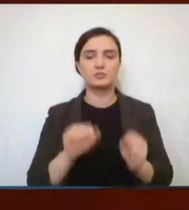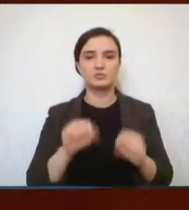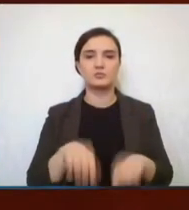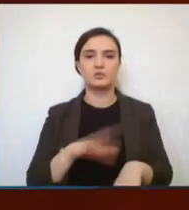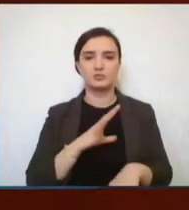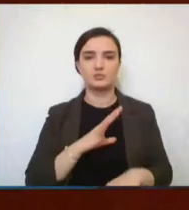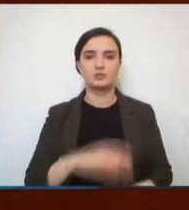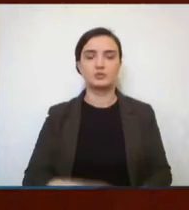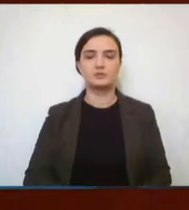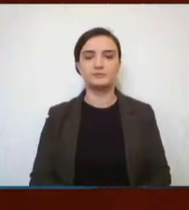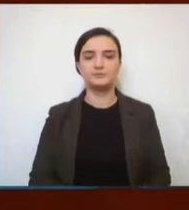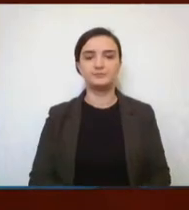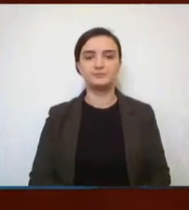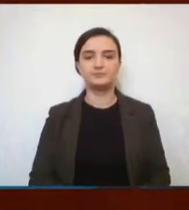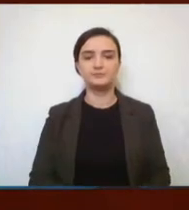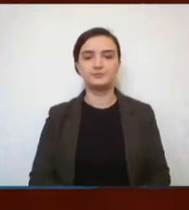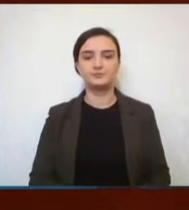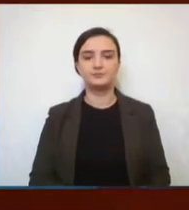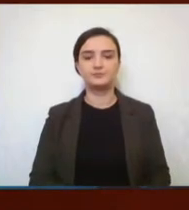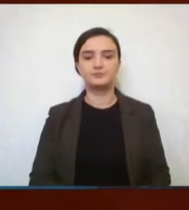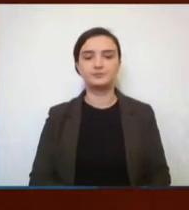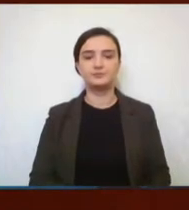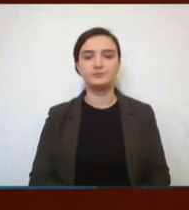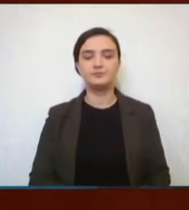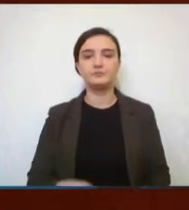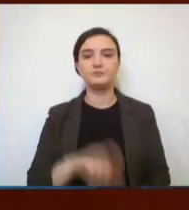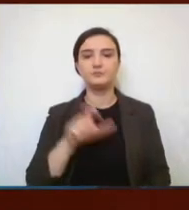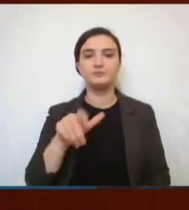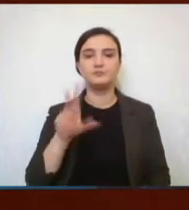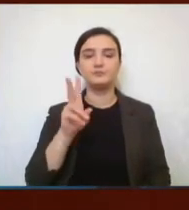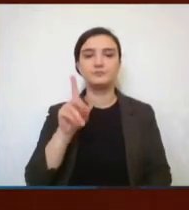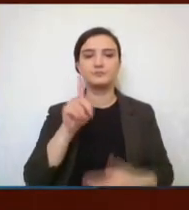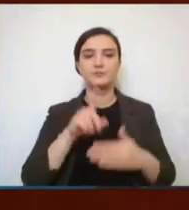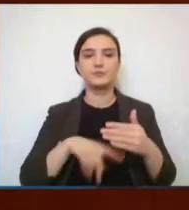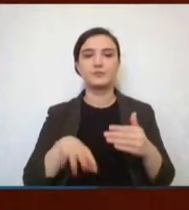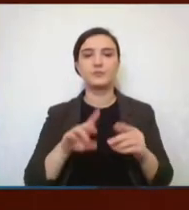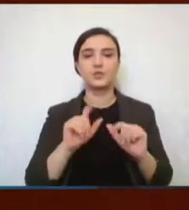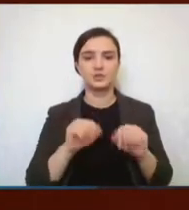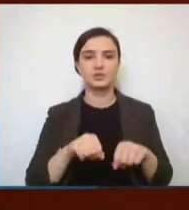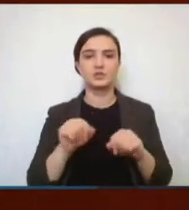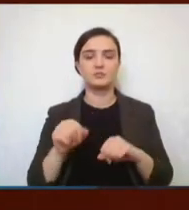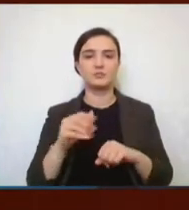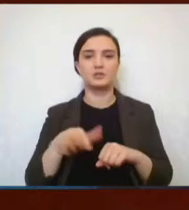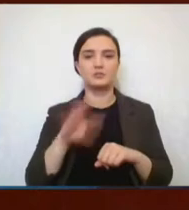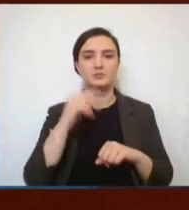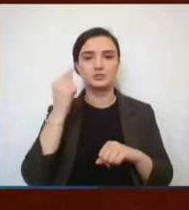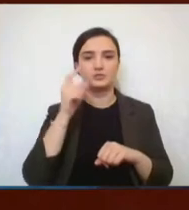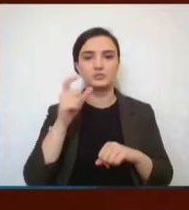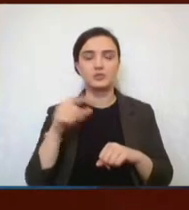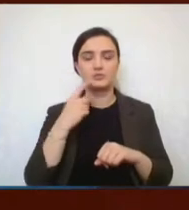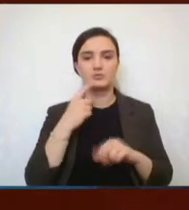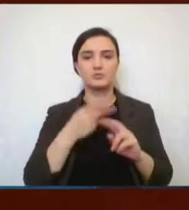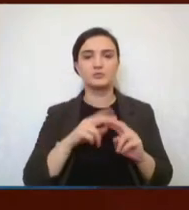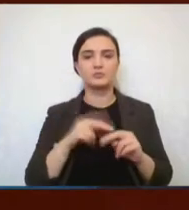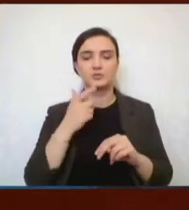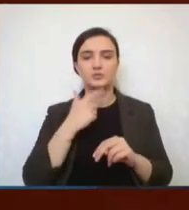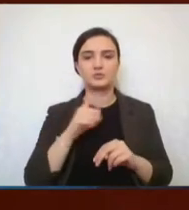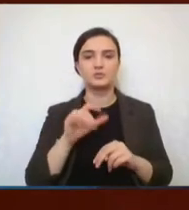ეს იმ ადამიანების აყურადღება, თვითონაც არ ჯერა, რომ ასეთი რამე შესაძლებელია, ფსიქოლოგები ამბობენ და ამ შემთხვევაში ბატონის